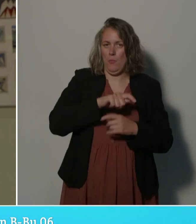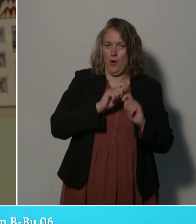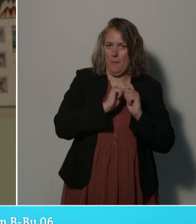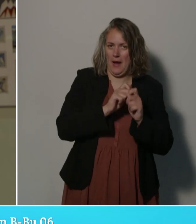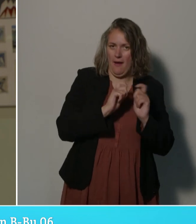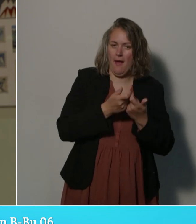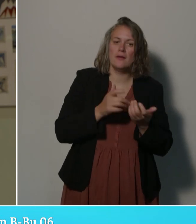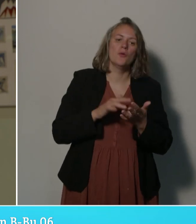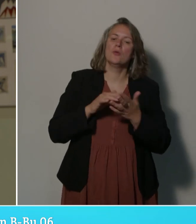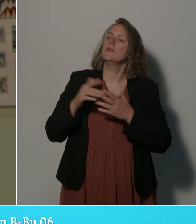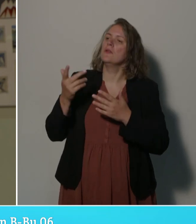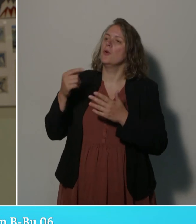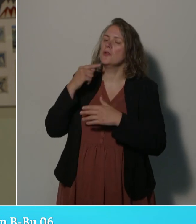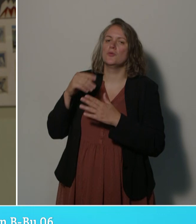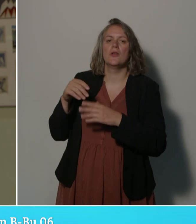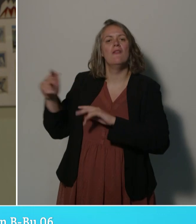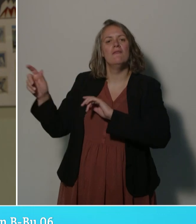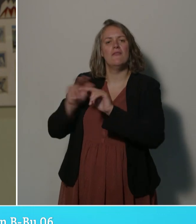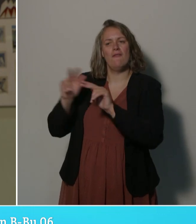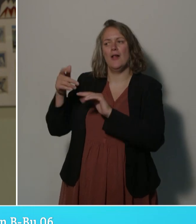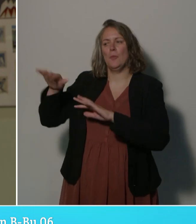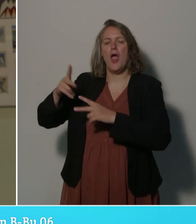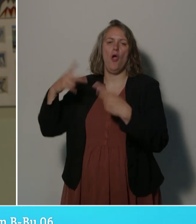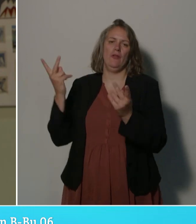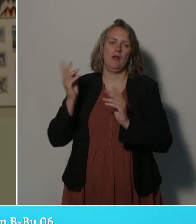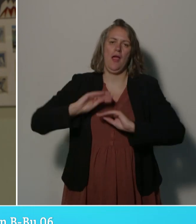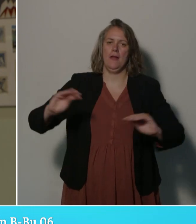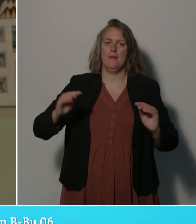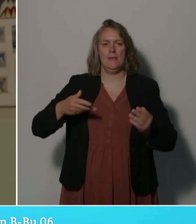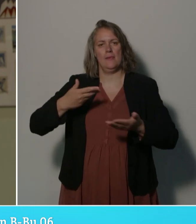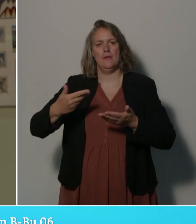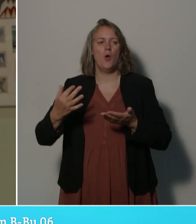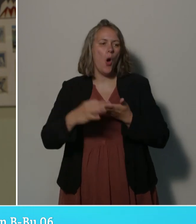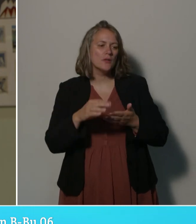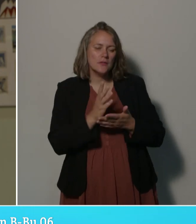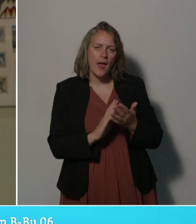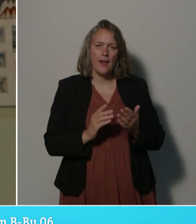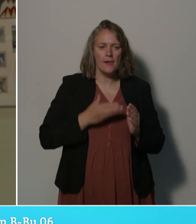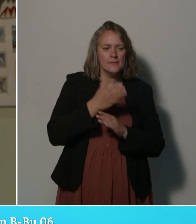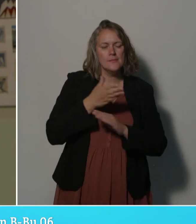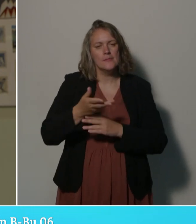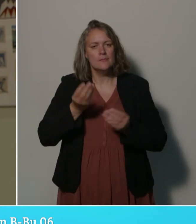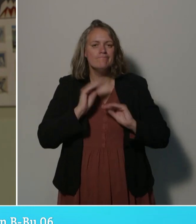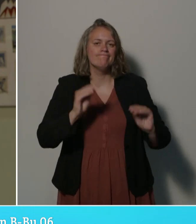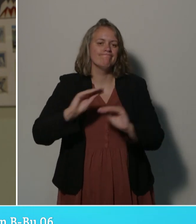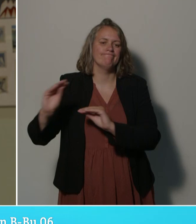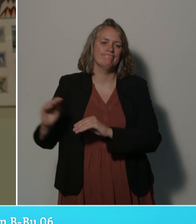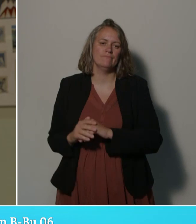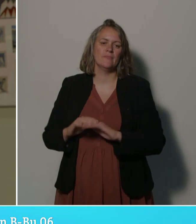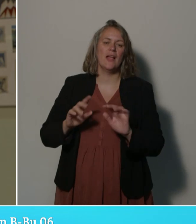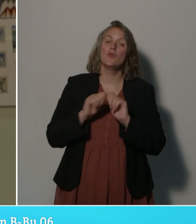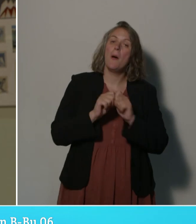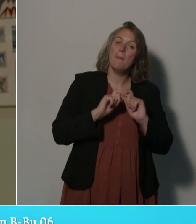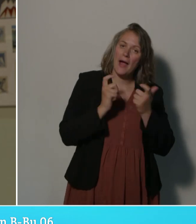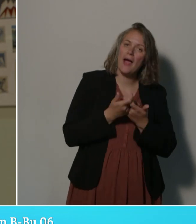positiv vermerken, weil die Verwaltung inzwischen offensiver in die Ortsteile geht und mehr informiert. Also der Beirat für Bürgerbeteiligung